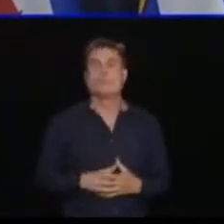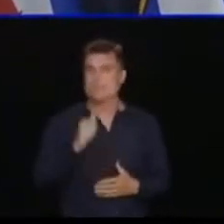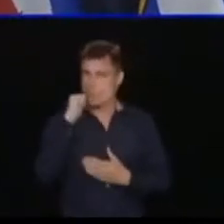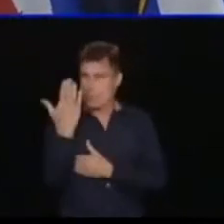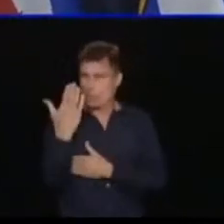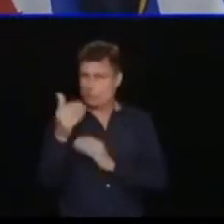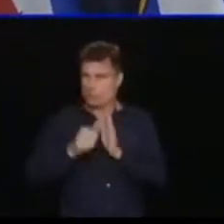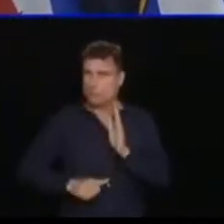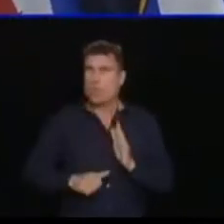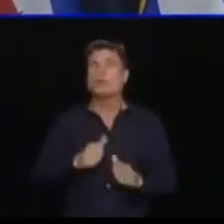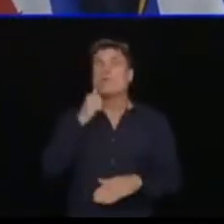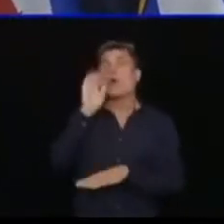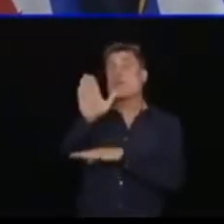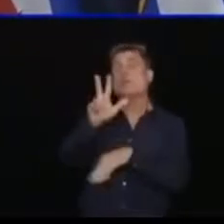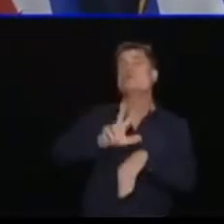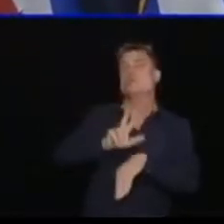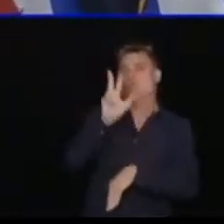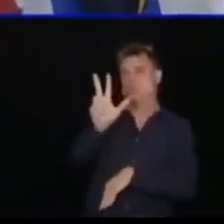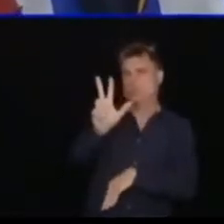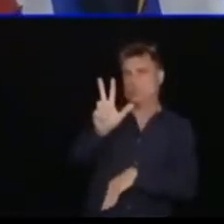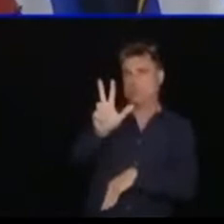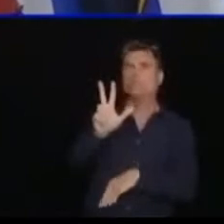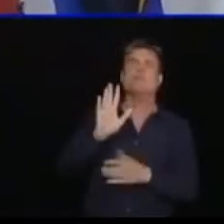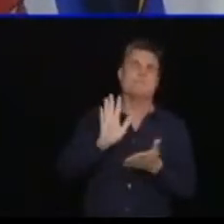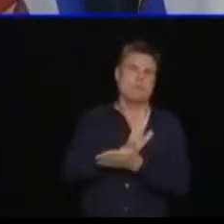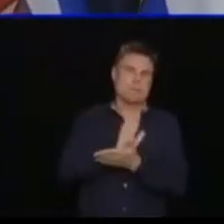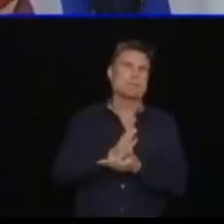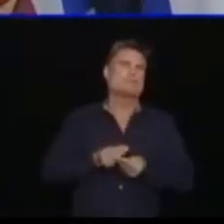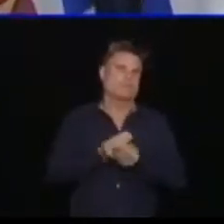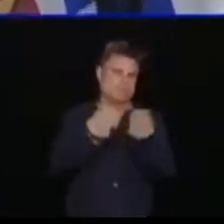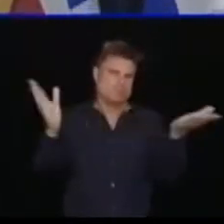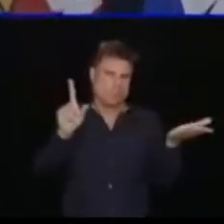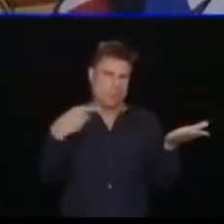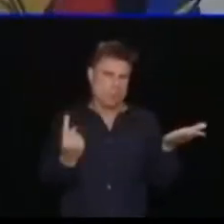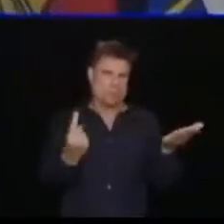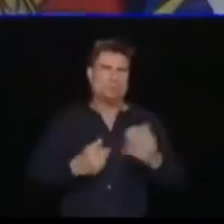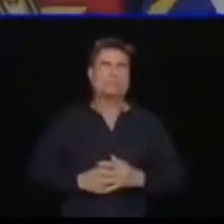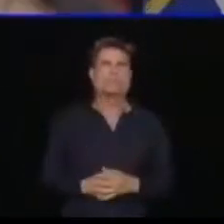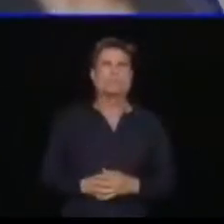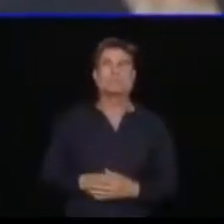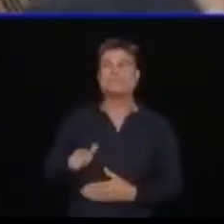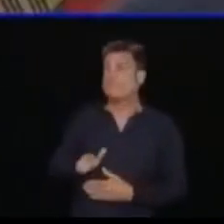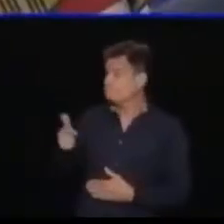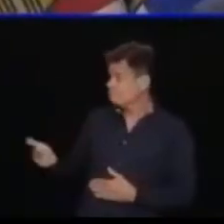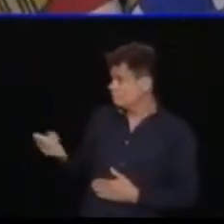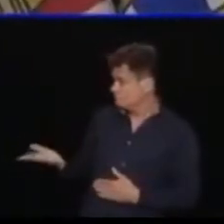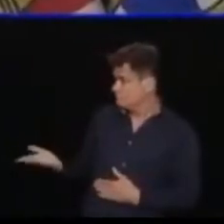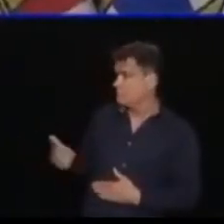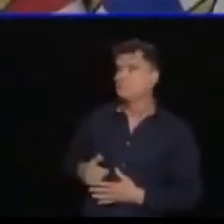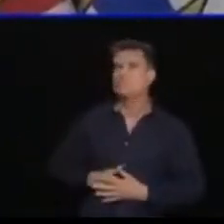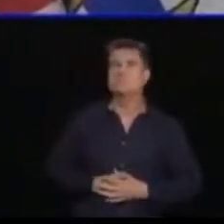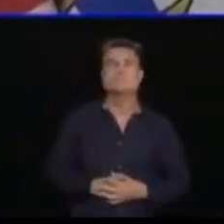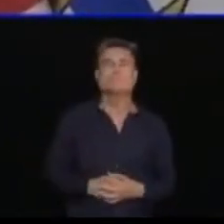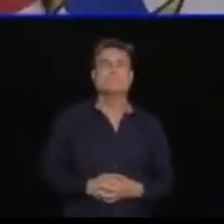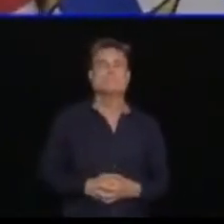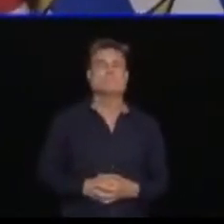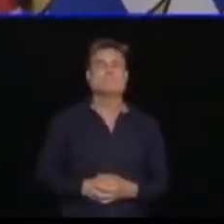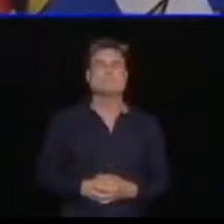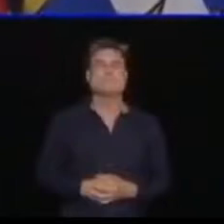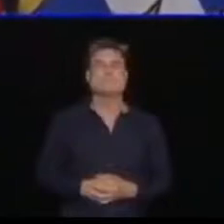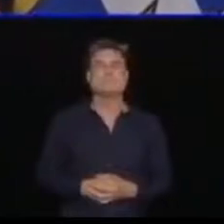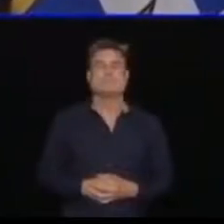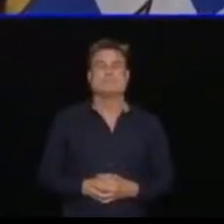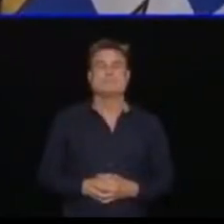that, I'm honored to introduce Dr. Bonnie Henry. 今天现在是 Bonnie Henry， 今天是周一，会有2个阶段